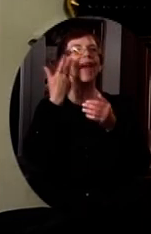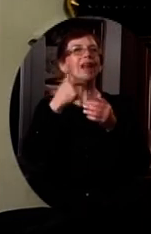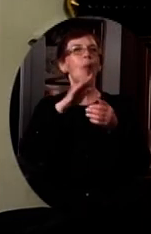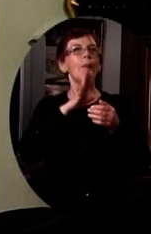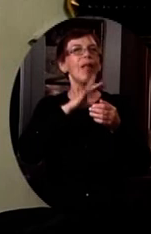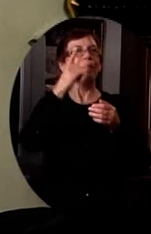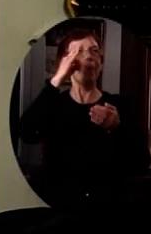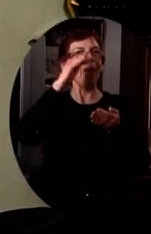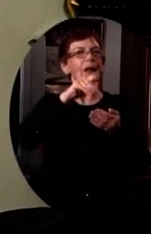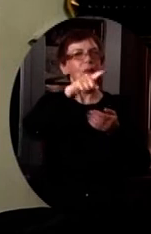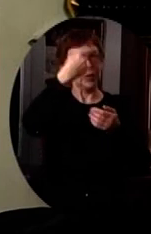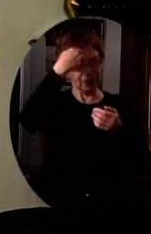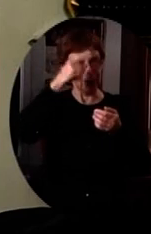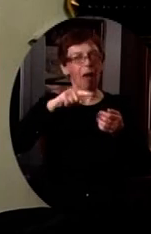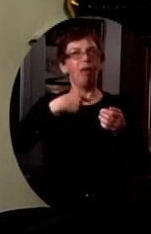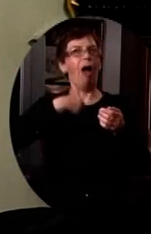אבל ידעת שאת יהודיה?